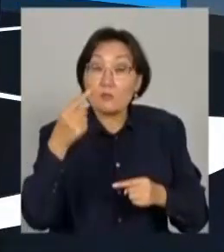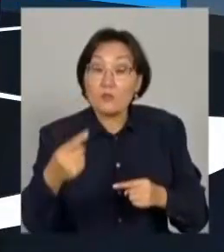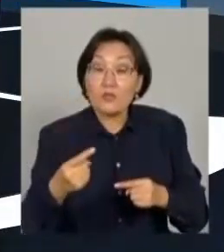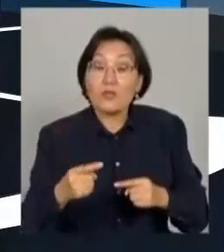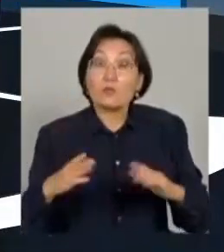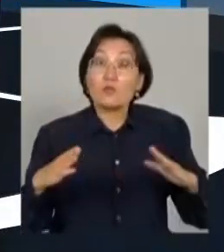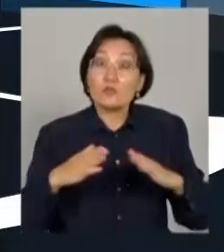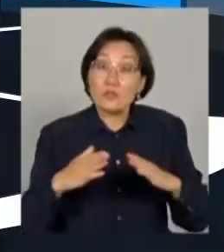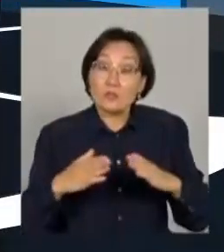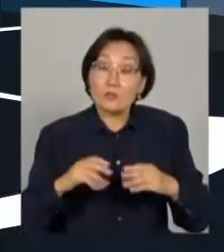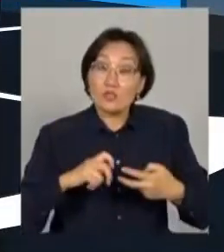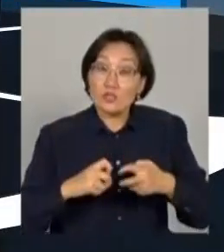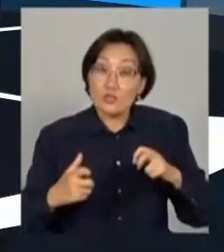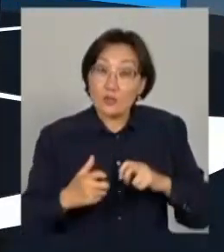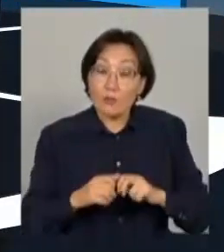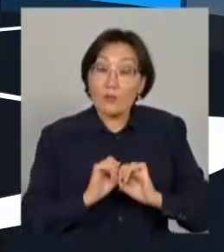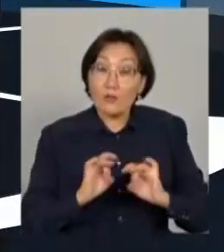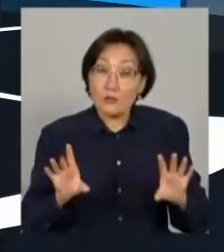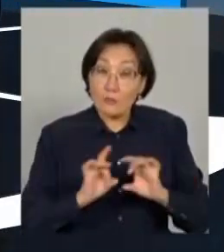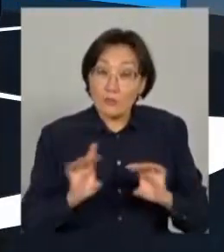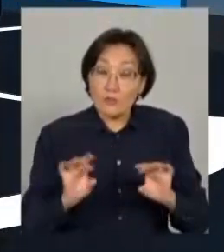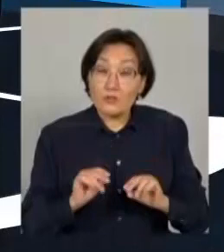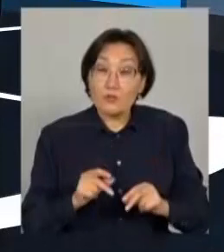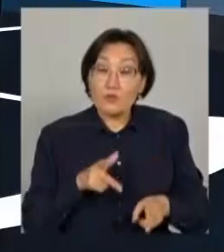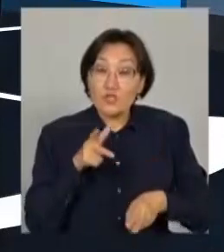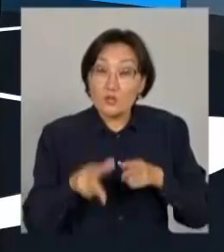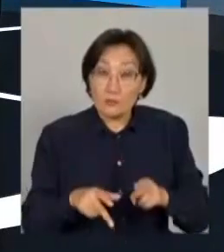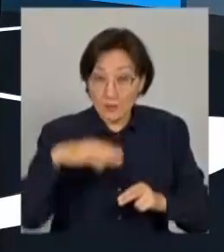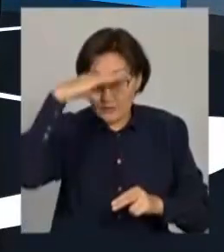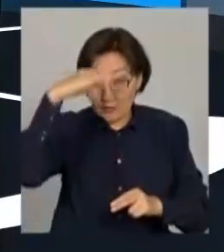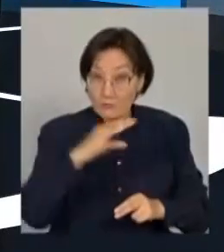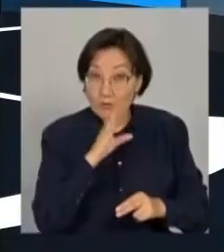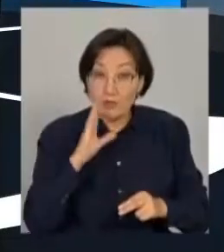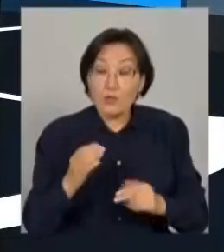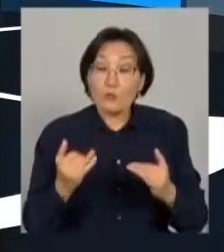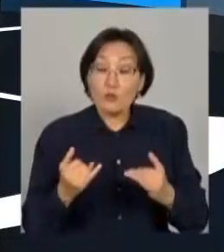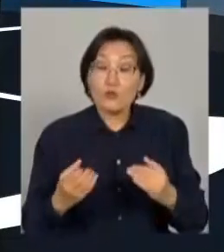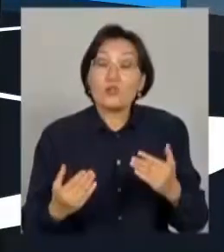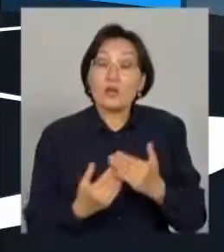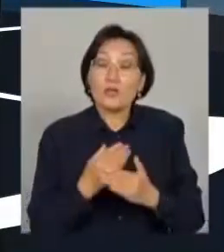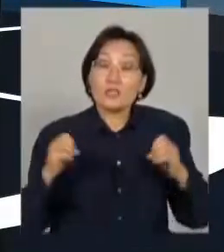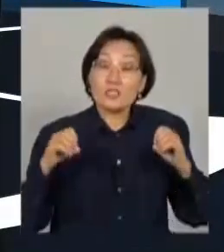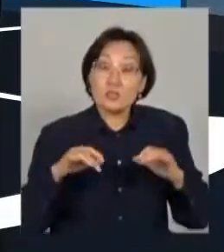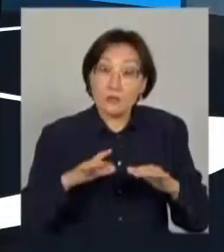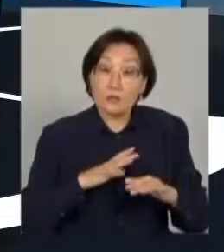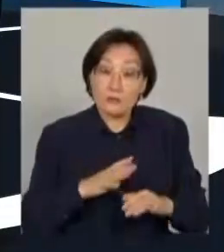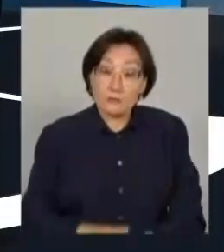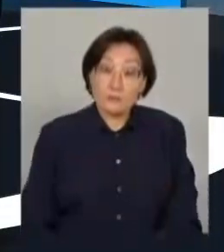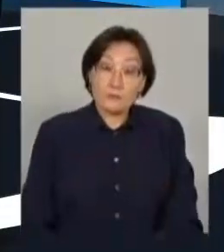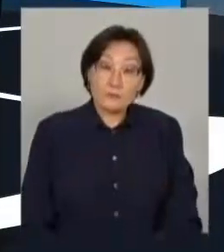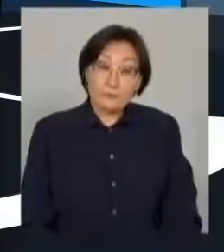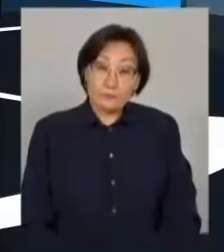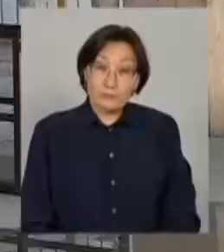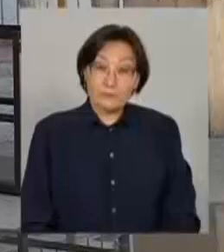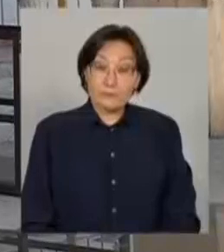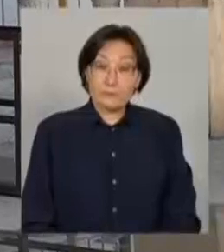орналасқан нысандағы олқылықтарды жіпке тізіп берген арызданушылар бүгін сонда тағы барды. Толығырақ Әлібек Шынтемір айтады.